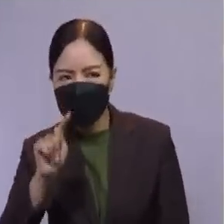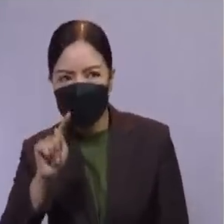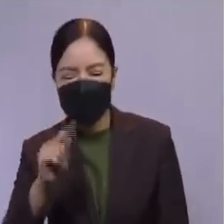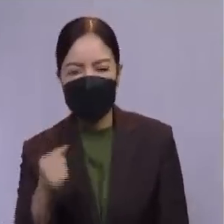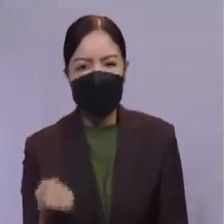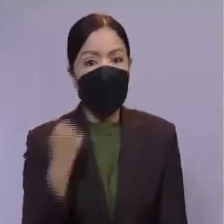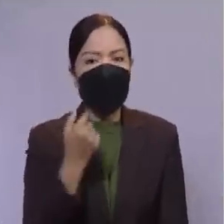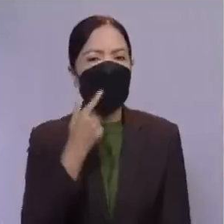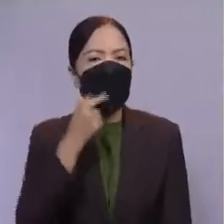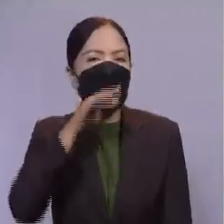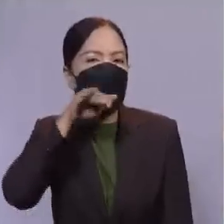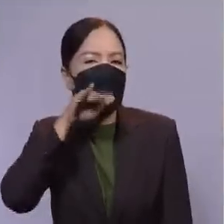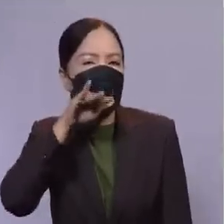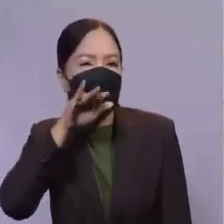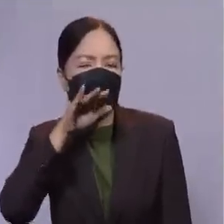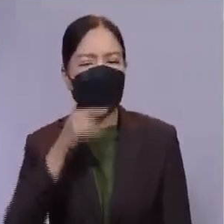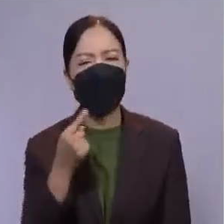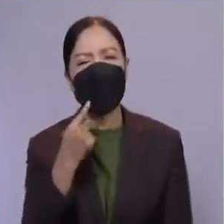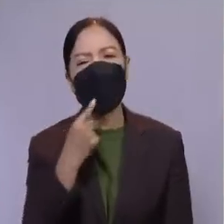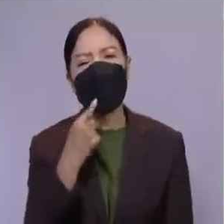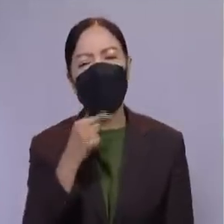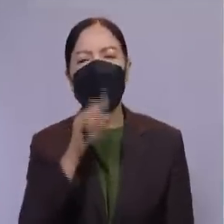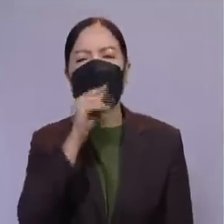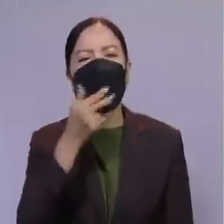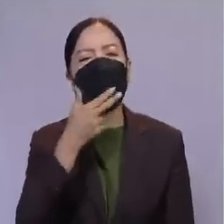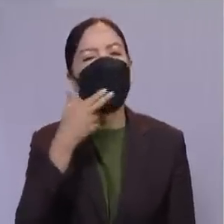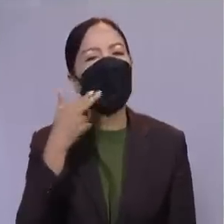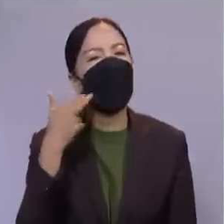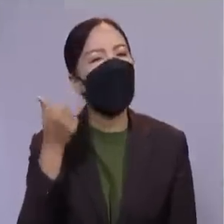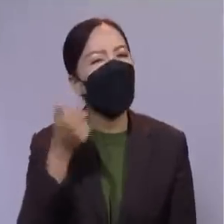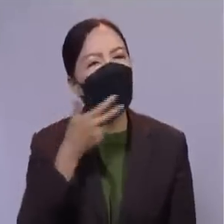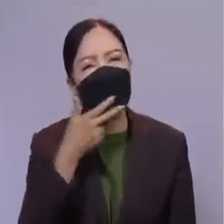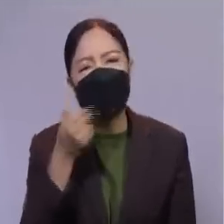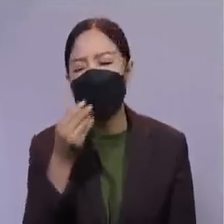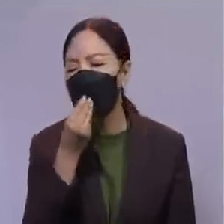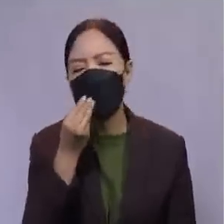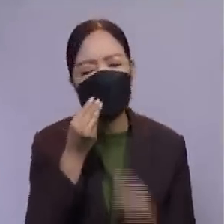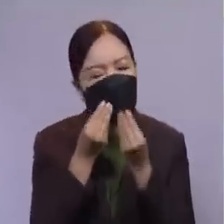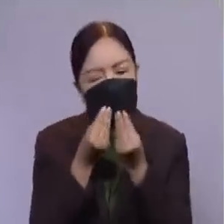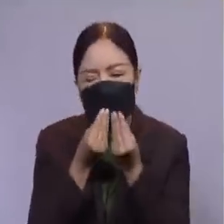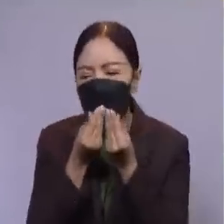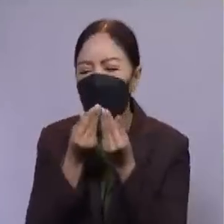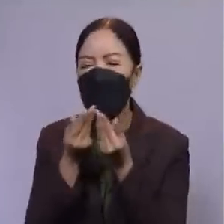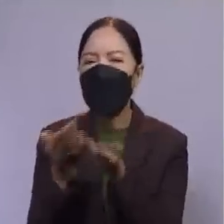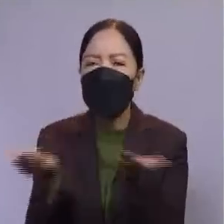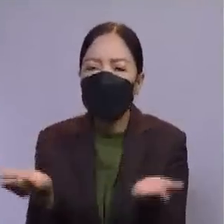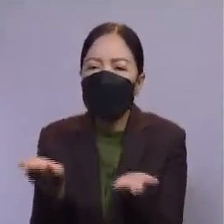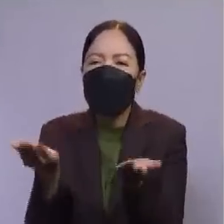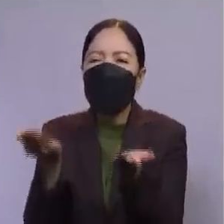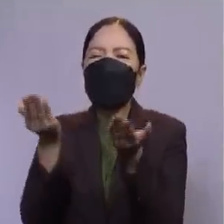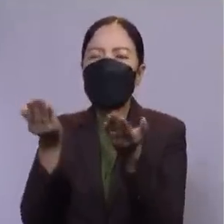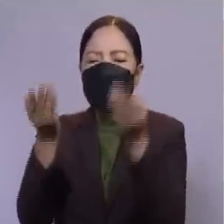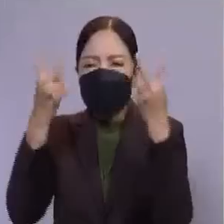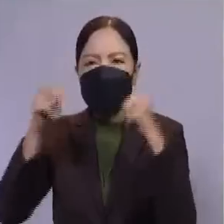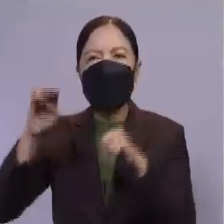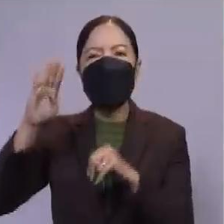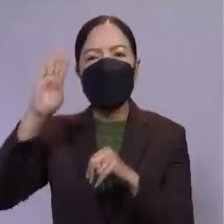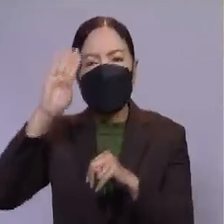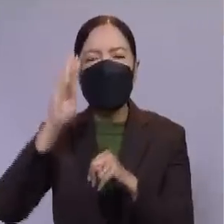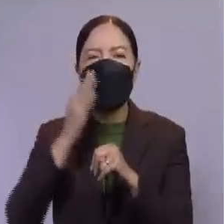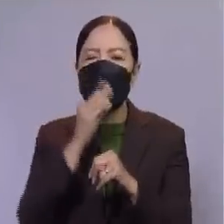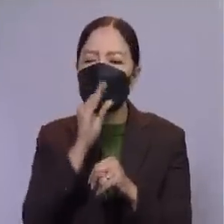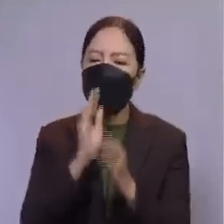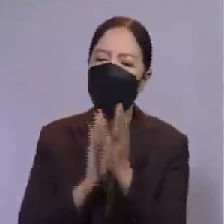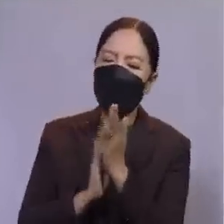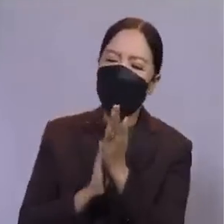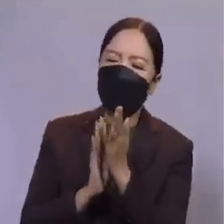ยังคงคอนเซ็ปต์ปากหวานไม่สร่างนะคะขยันอวยพลเอกประยุทธ์ขั้นสุดในทุกด้านเอ่ยปากแต่